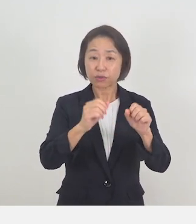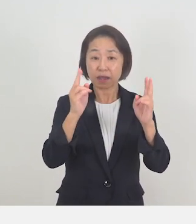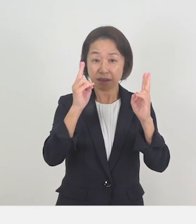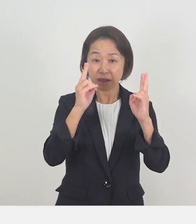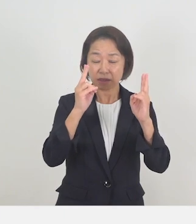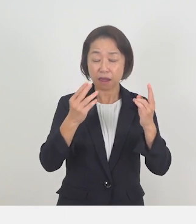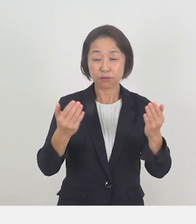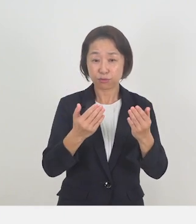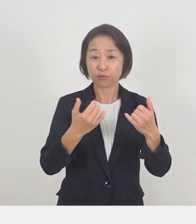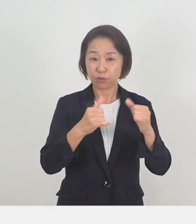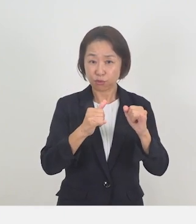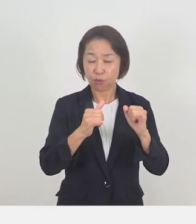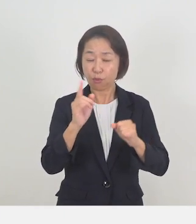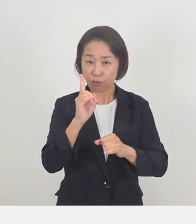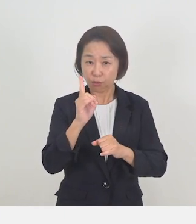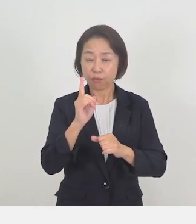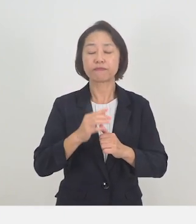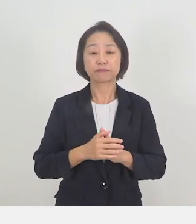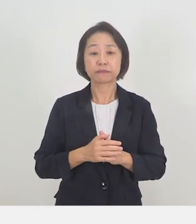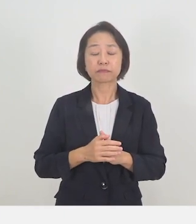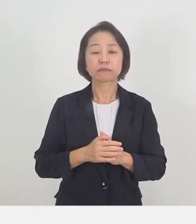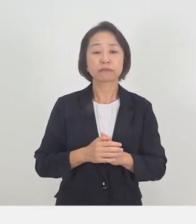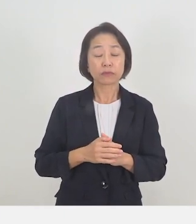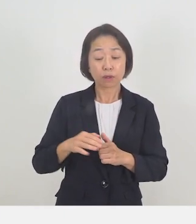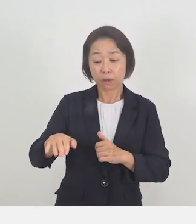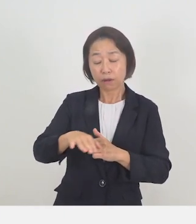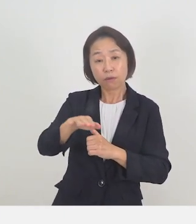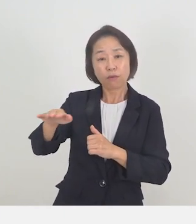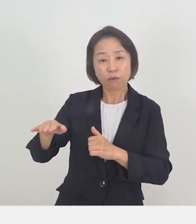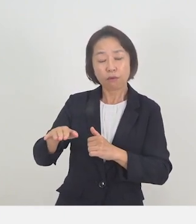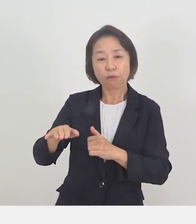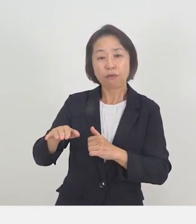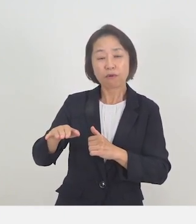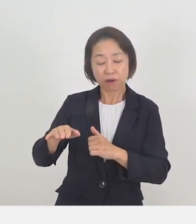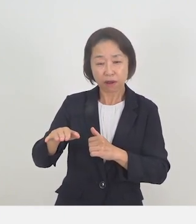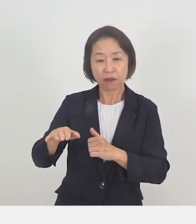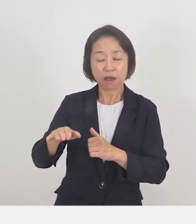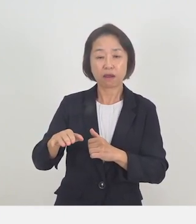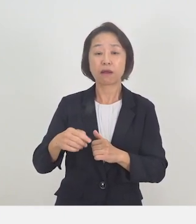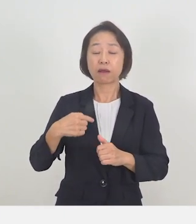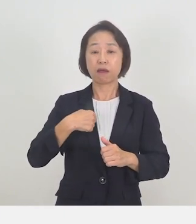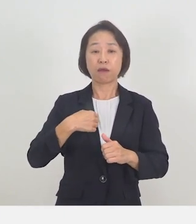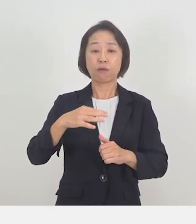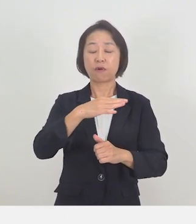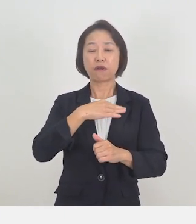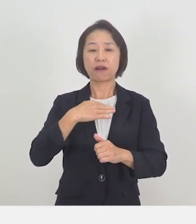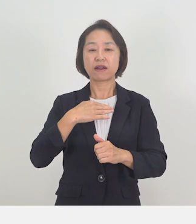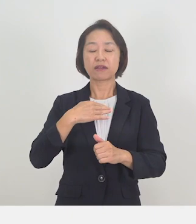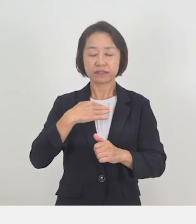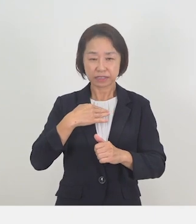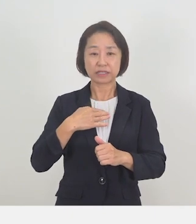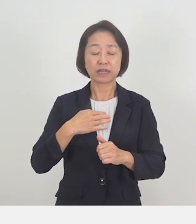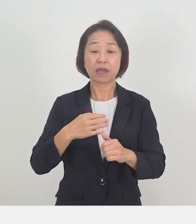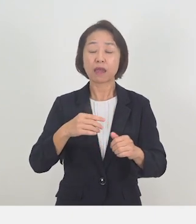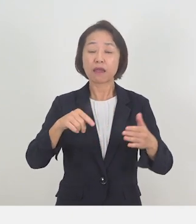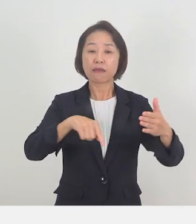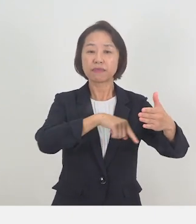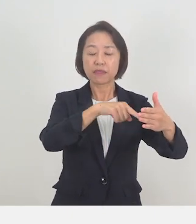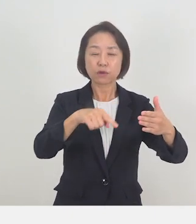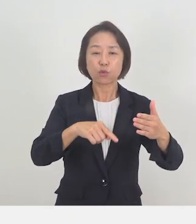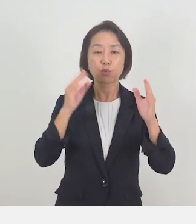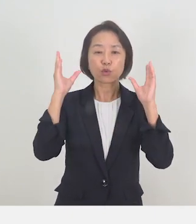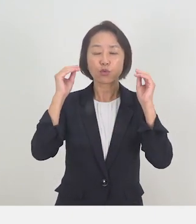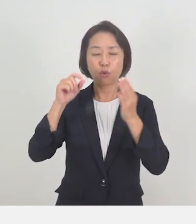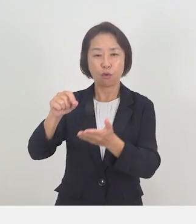業者です販売賃貸事業者が仲介事業者に対して表示に必要な省エネ性能などの情報